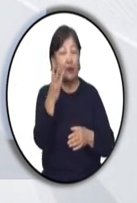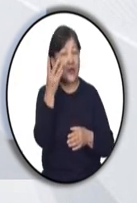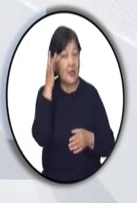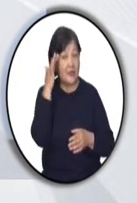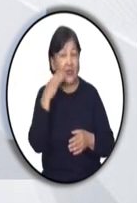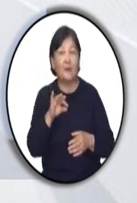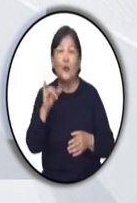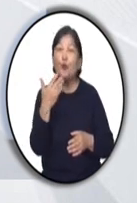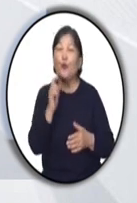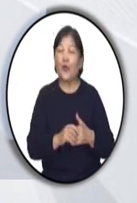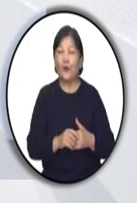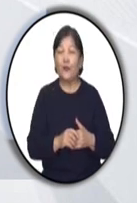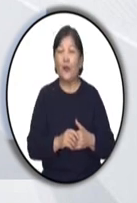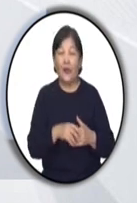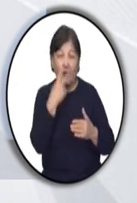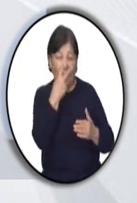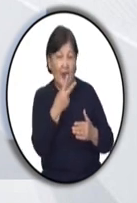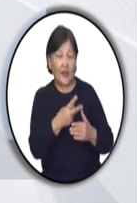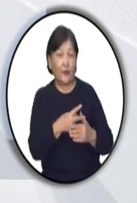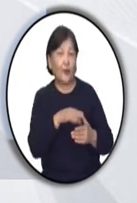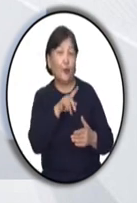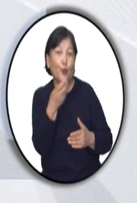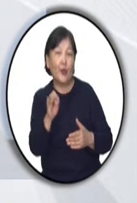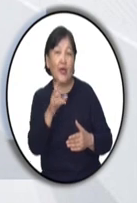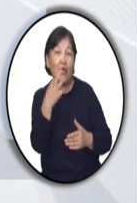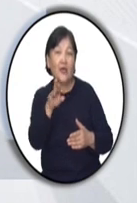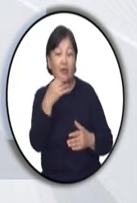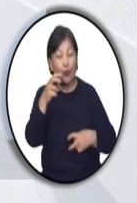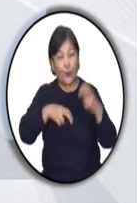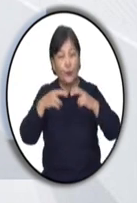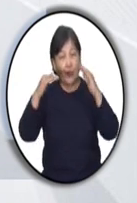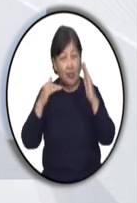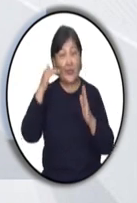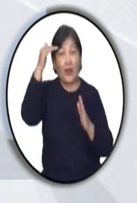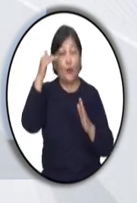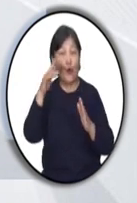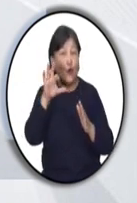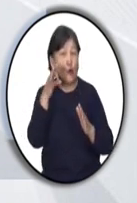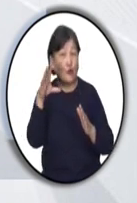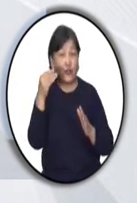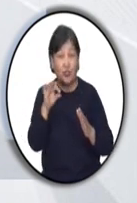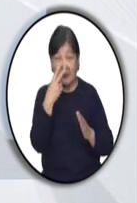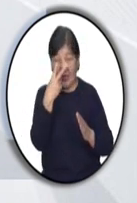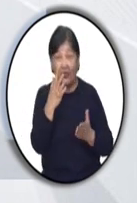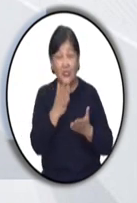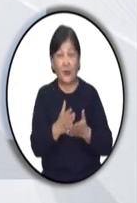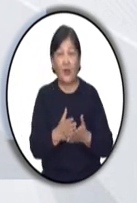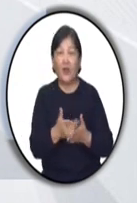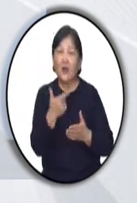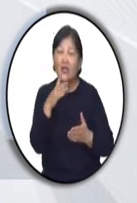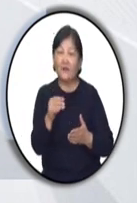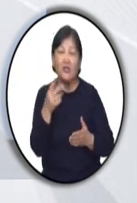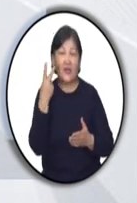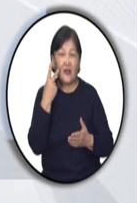мэдээж энэ дээр бол одоо та нарын саналаар бол нийтлэг зүйл маань бол ингээ харахад бол түүхий эдийн үйлдвэрлэл илт аав хөгжсөн юм шиг харагдаж